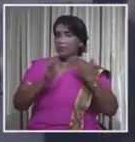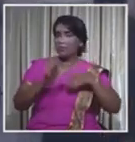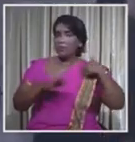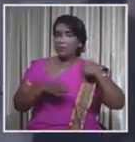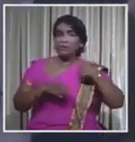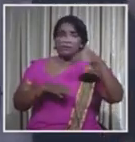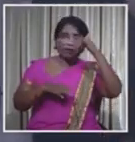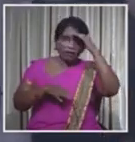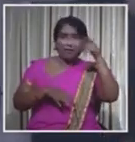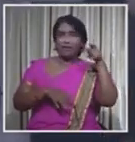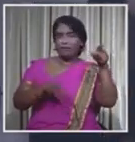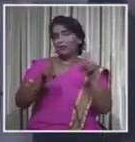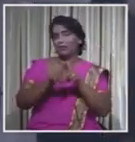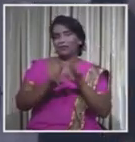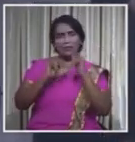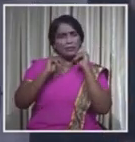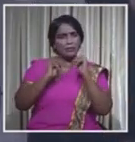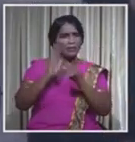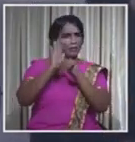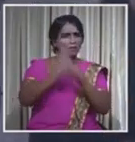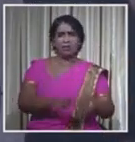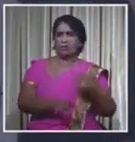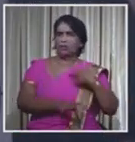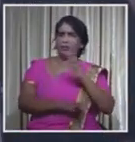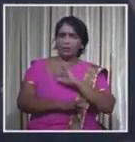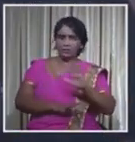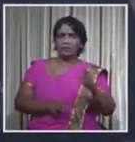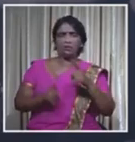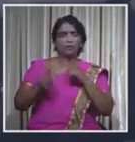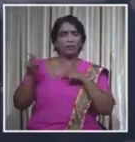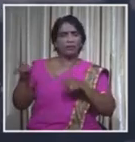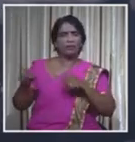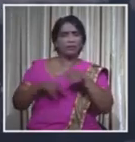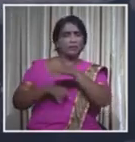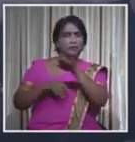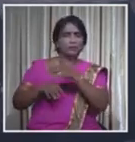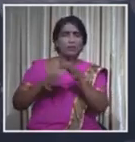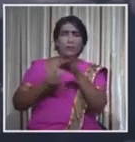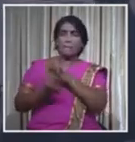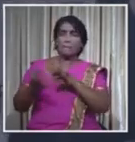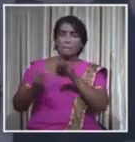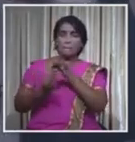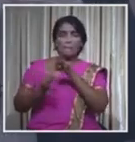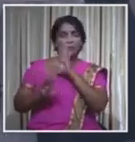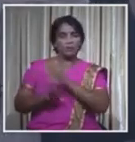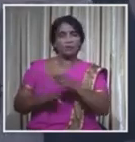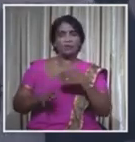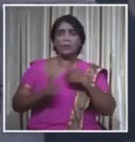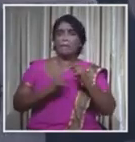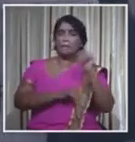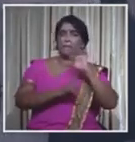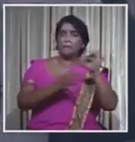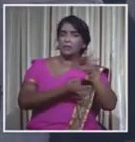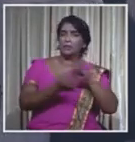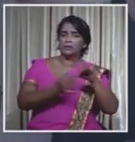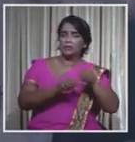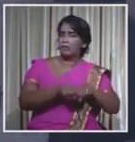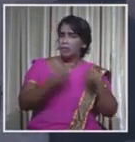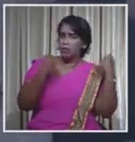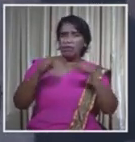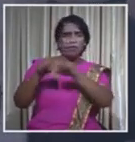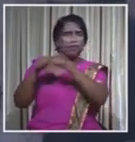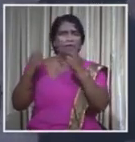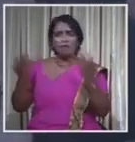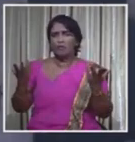නායකයෙක් හැටියට මේ අසාධාරණේ කරන්න දෙන්න එපා. එක පැත්තකින් සමාජ ප්‍රජාතන්ත්‍රවාදය කරලා දාලා තිනවා, පාර්ලිමේන්තු ප්‍රජාතන්ත්‍රවාදය කරලා දාලා තිනවා.